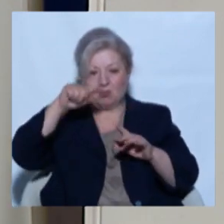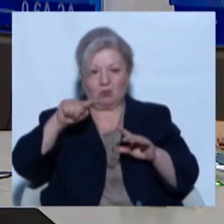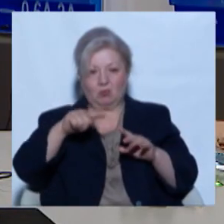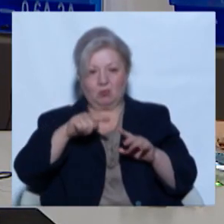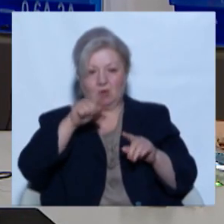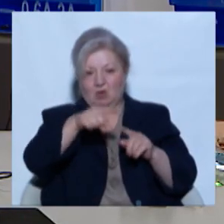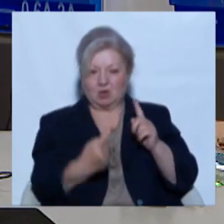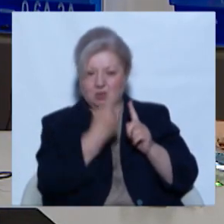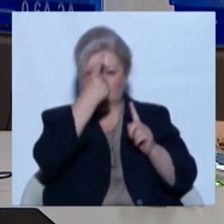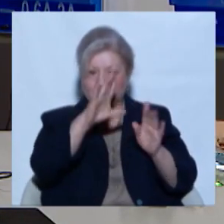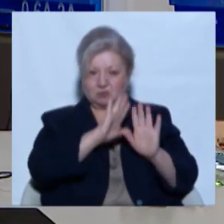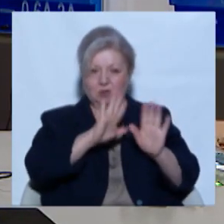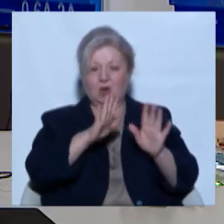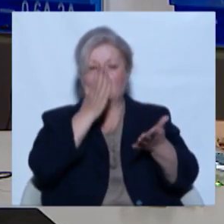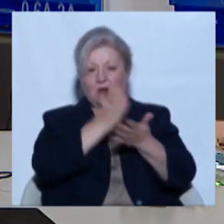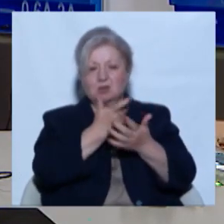ერთადერთი.